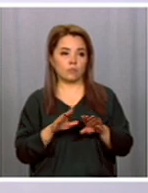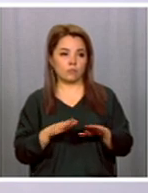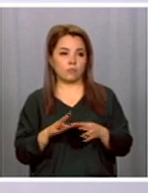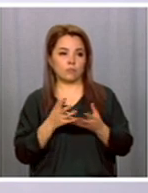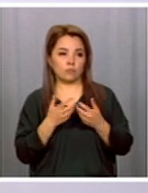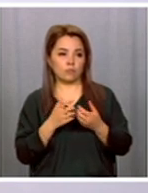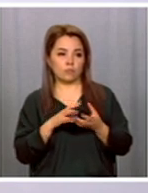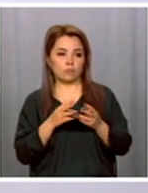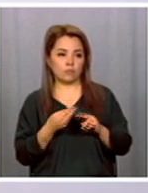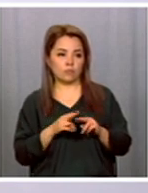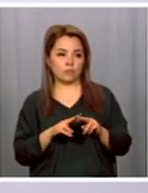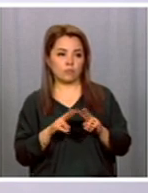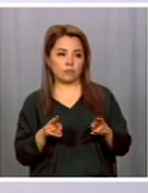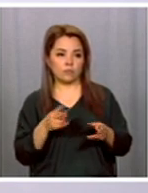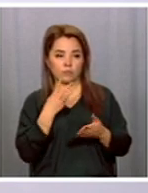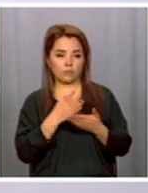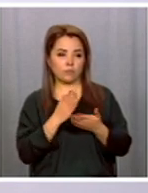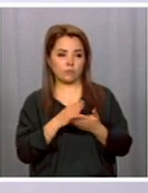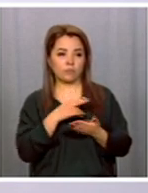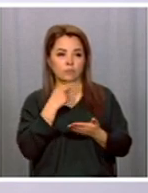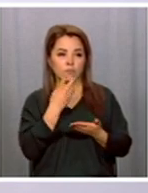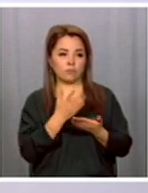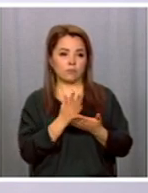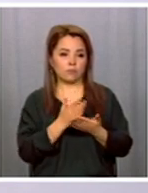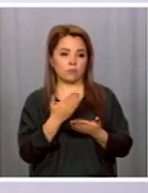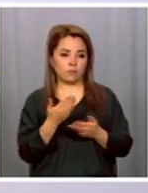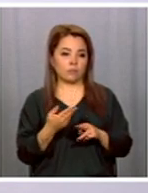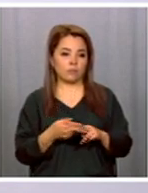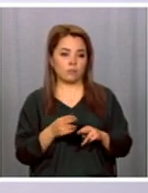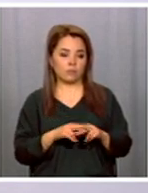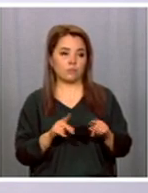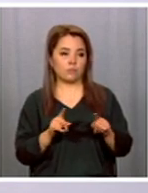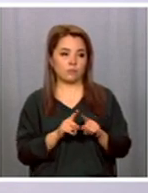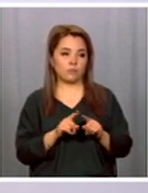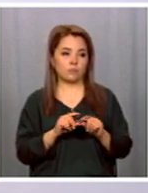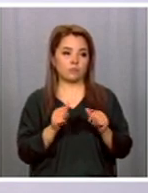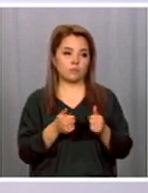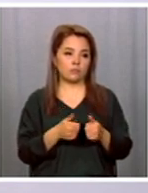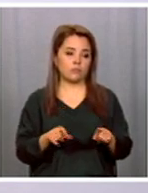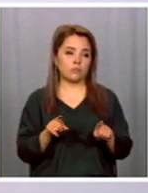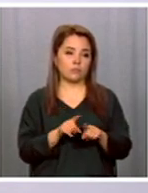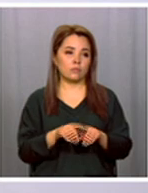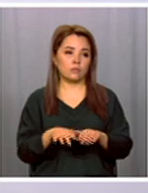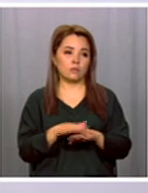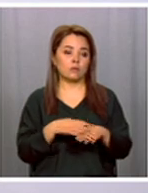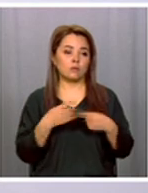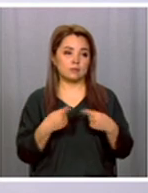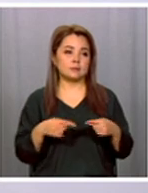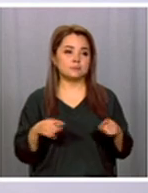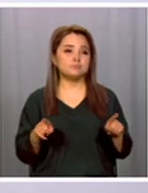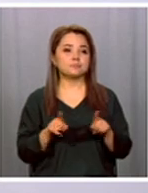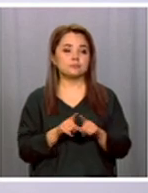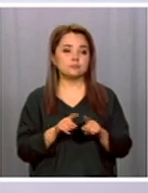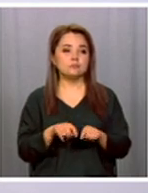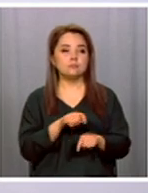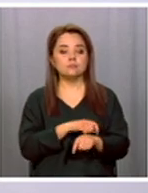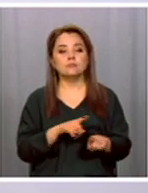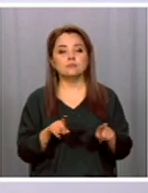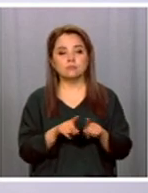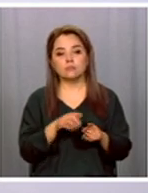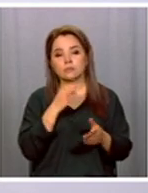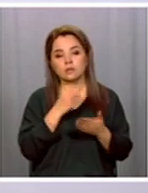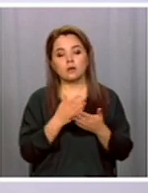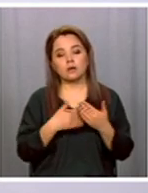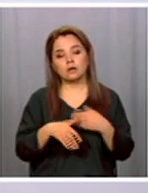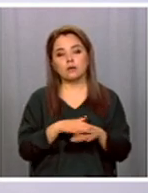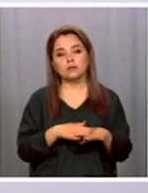өлшемдері бірдей екен байқап отырмыз. Енді осы денемізді біз басқаша қашықтыққа орналастырайық. Ол қашықтығымыз